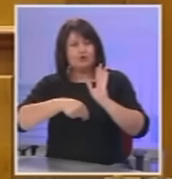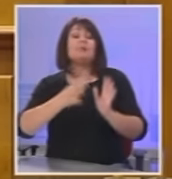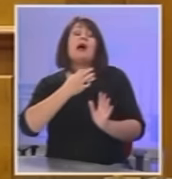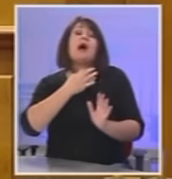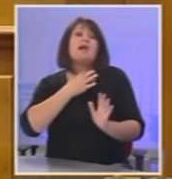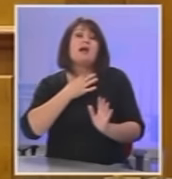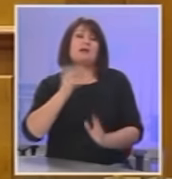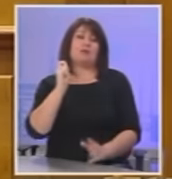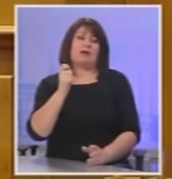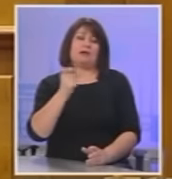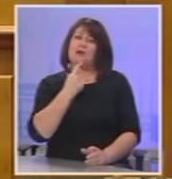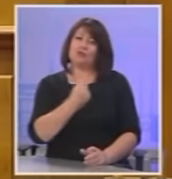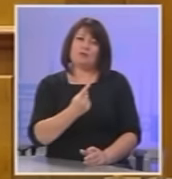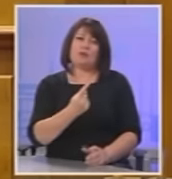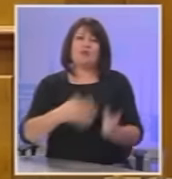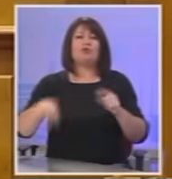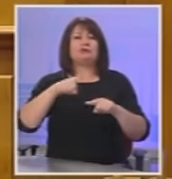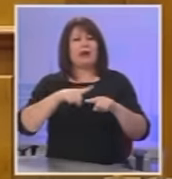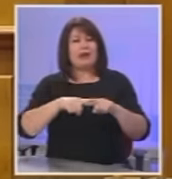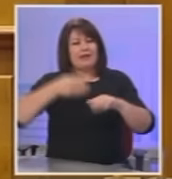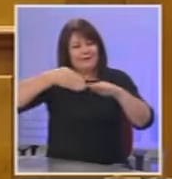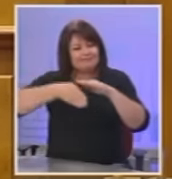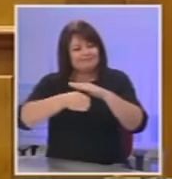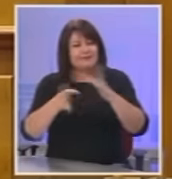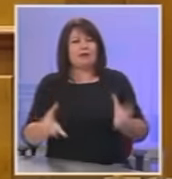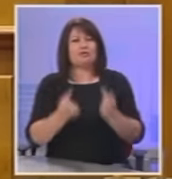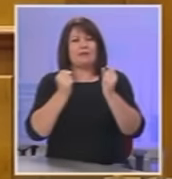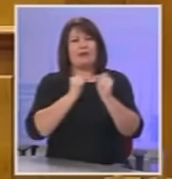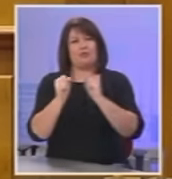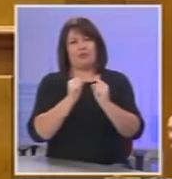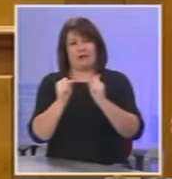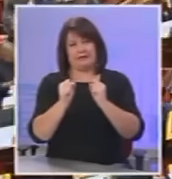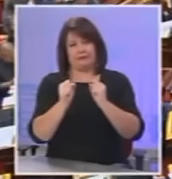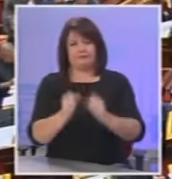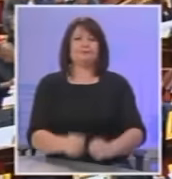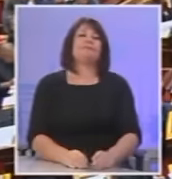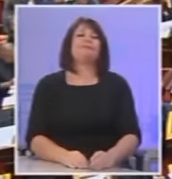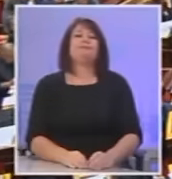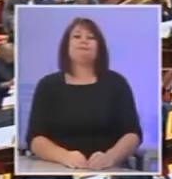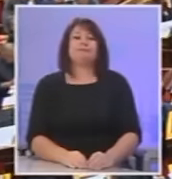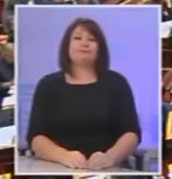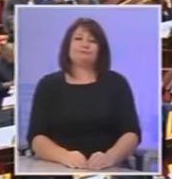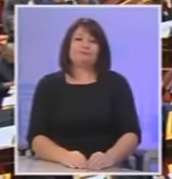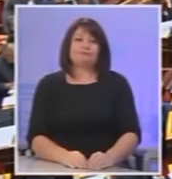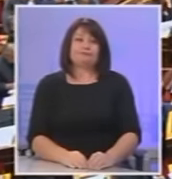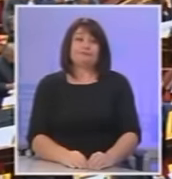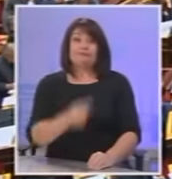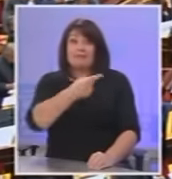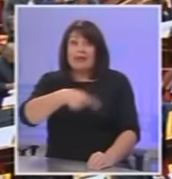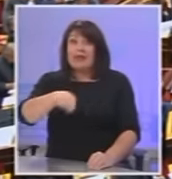αναγκαία πολιτική ώστε η χώρα να βγει από την κρίση που δυστυχώς την είχε πλήξει.